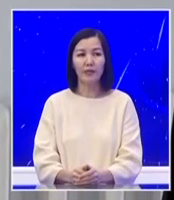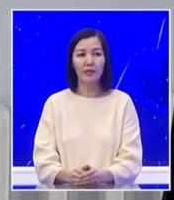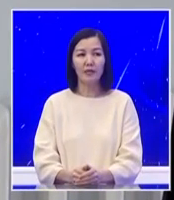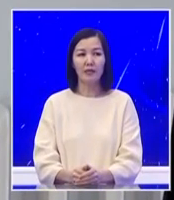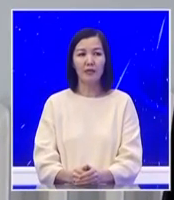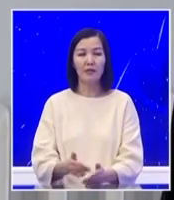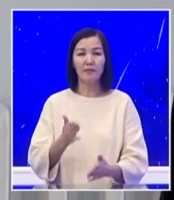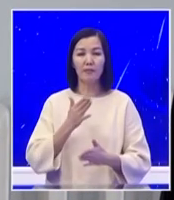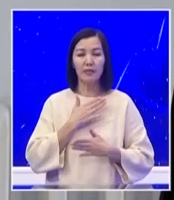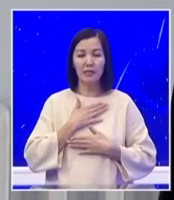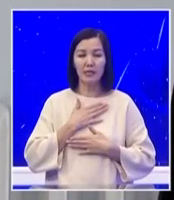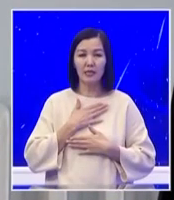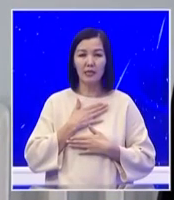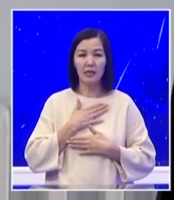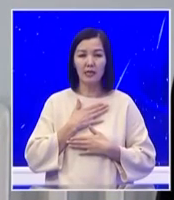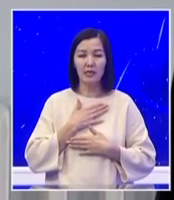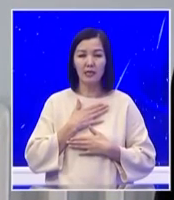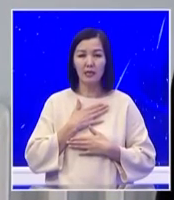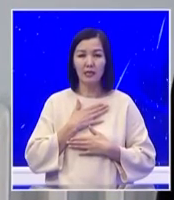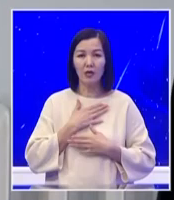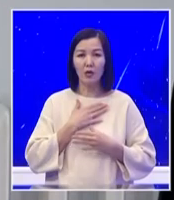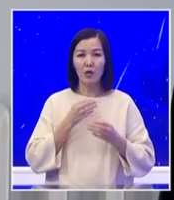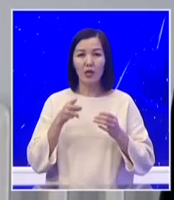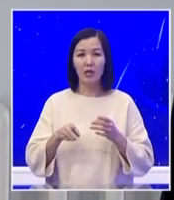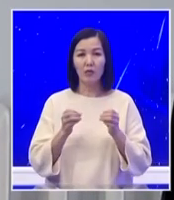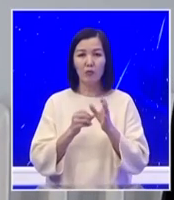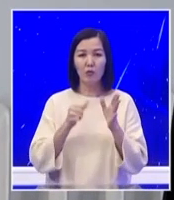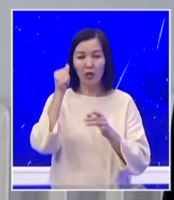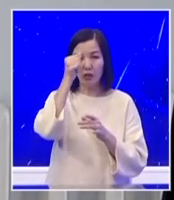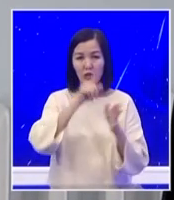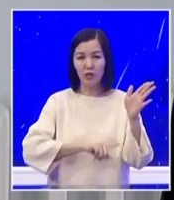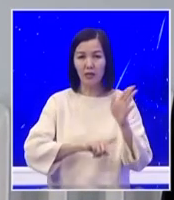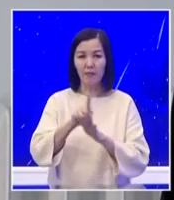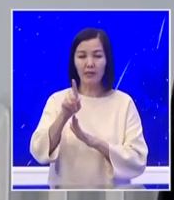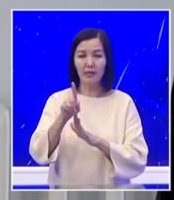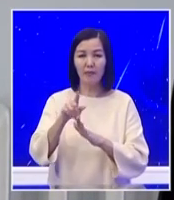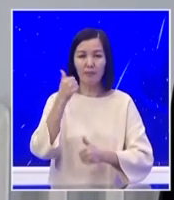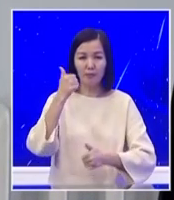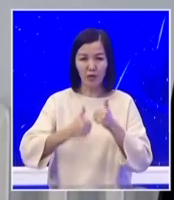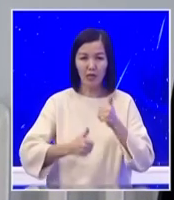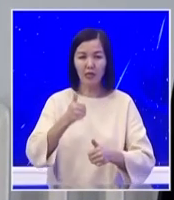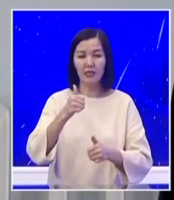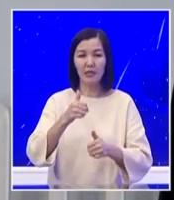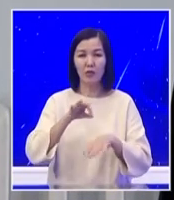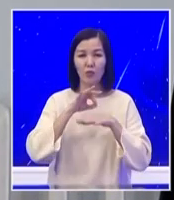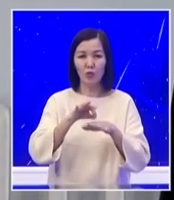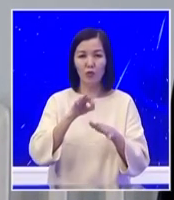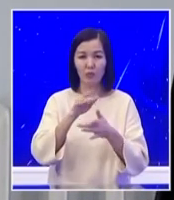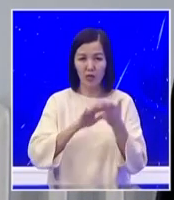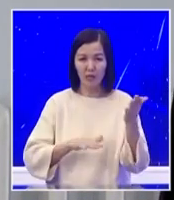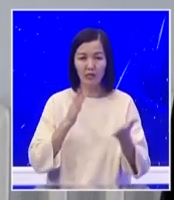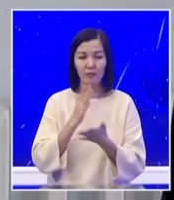педагогтар республикаға 16 жылдан бастап қатысып отыр, 16 жылдан бастап жүлделі орындарды алып отыр.